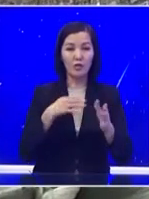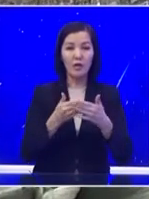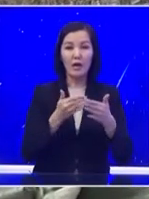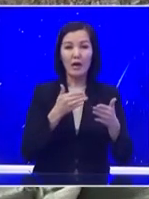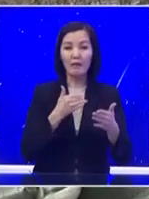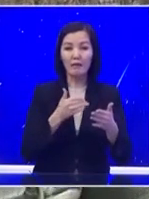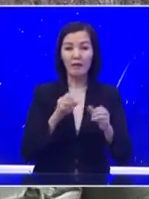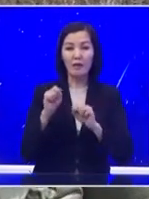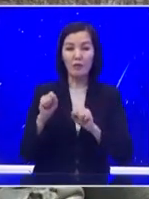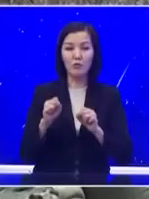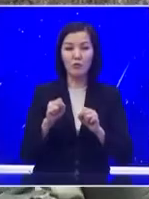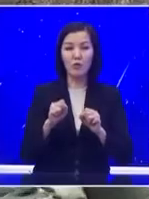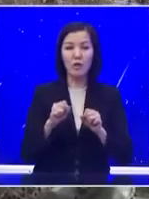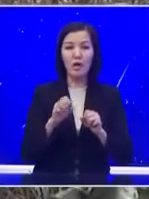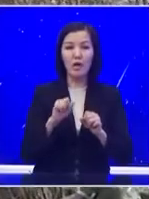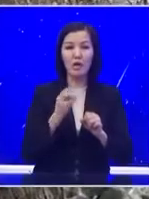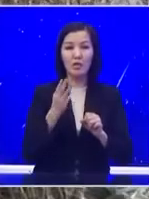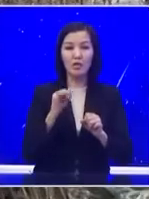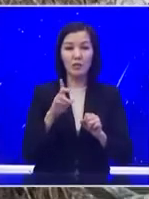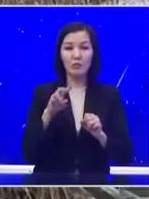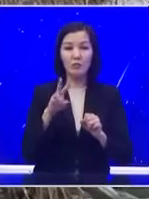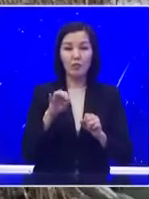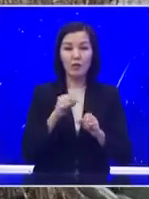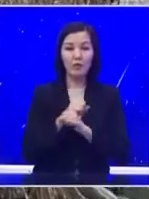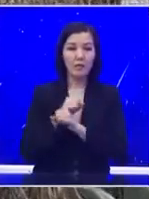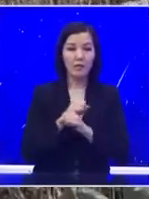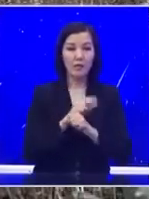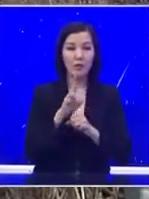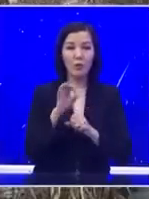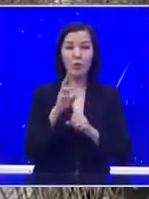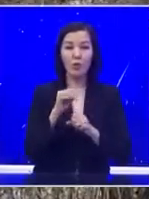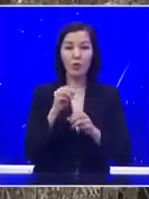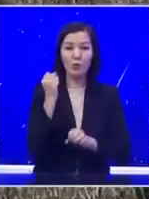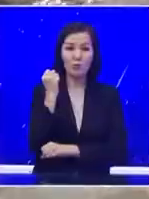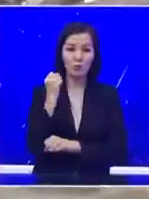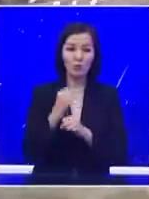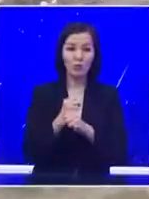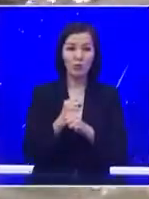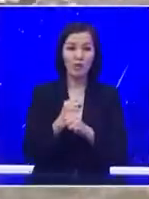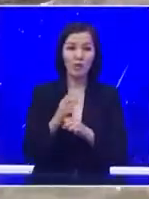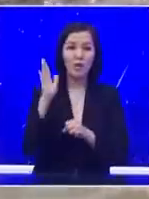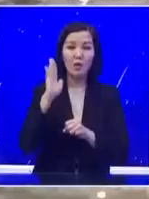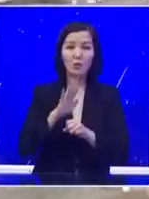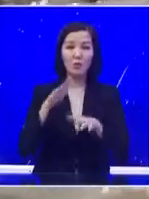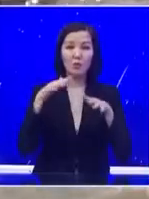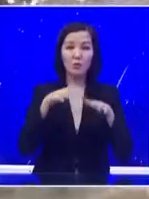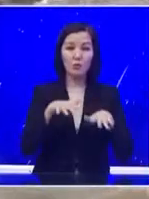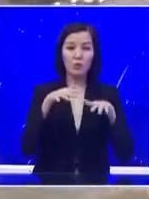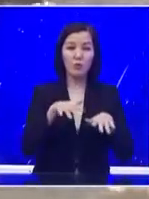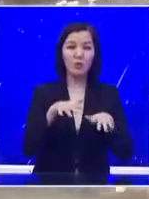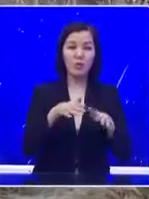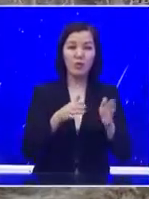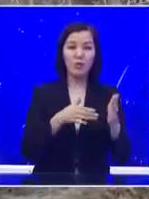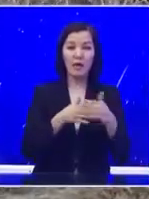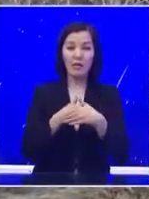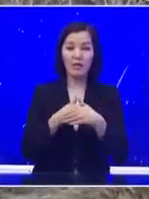жұмыстары Ашшыбұлақ саяжайында да жалғасты. Бұл жерде көркейту мекемесінің жұмысшылары жотадан аққан судың арнасын бұрып,